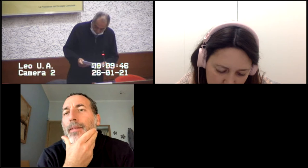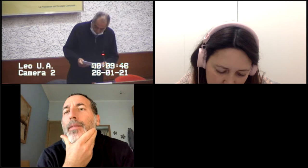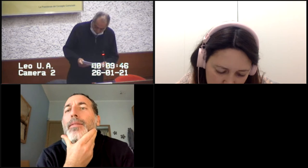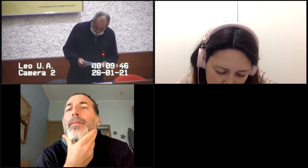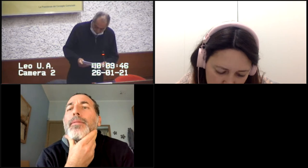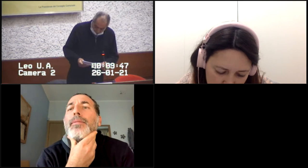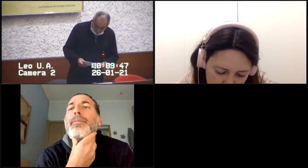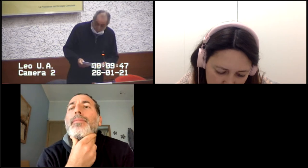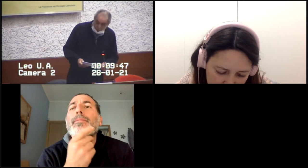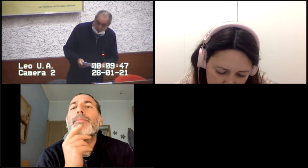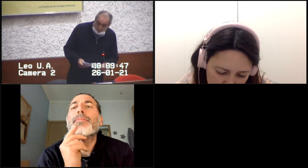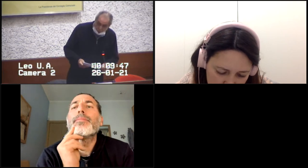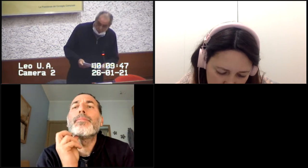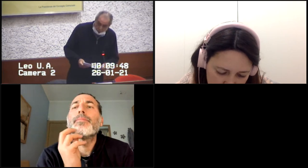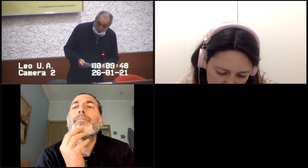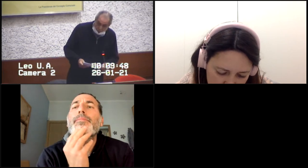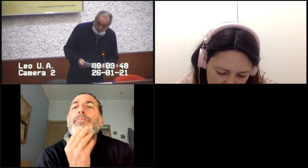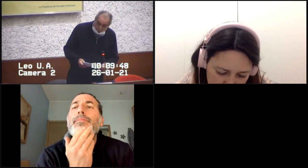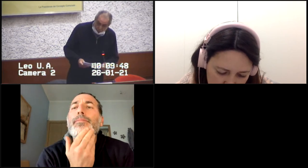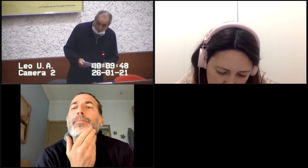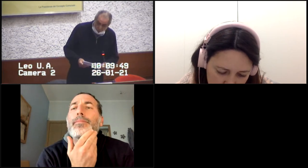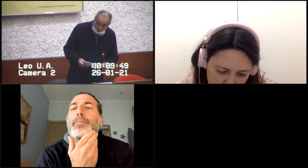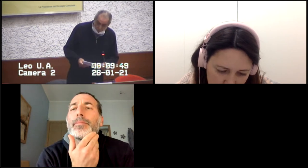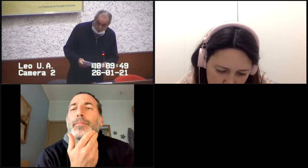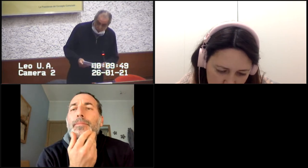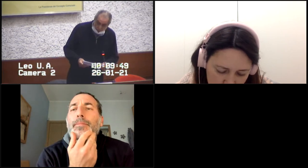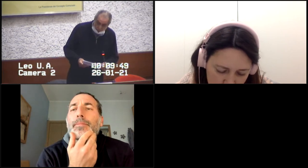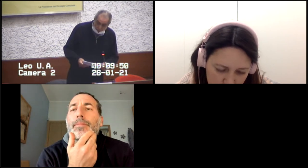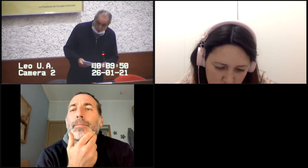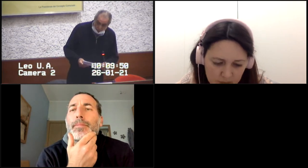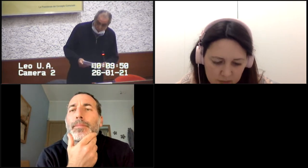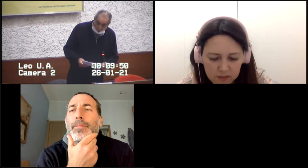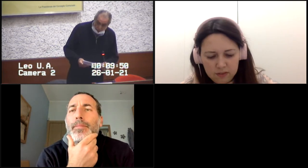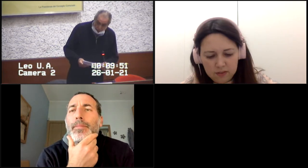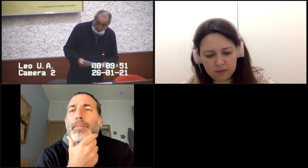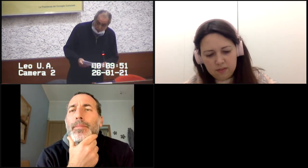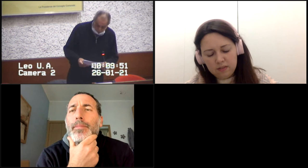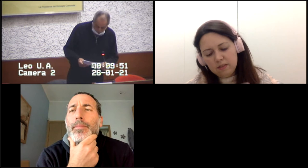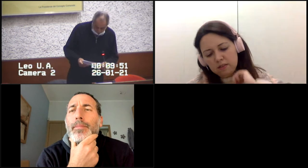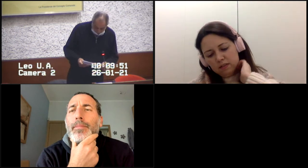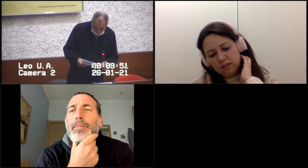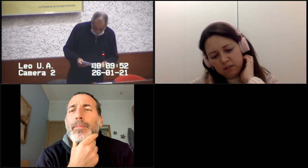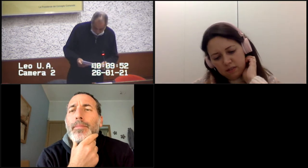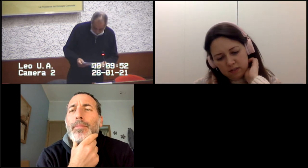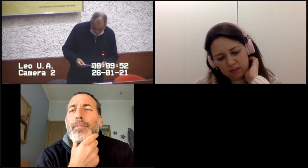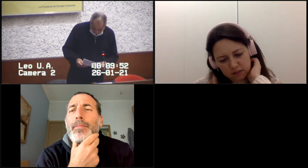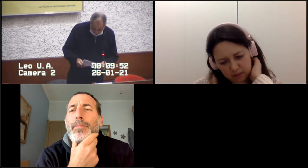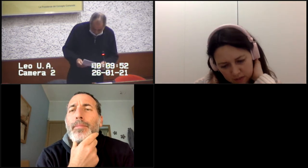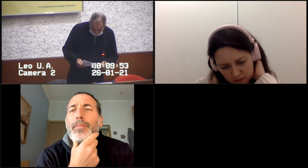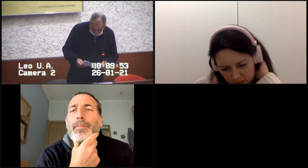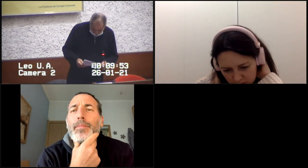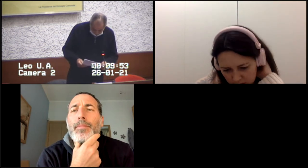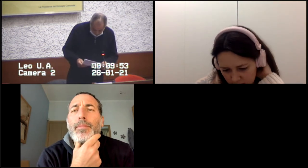visto, o forse mi è sfuggito, lei stasera ha parlato di centro di aggregazione che verranno riutilizzati questi soldi, in tutti i